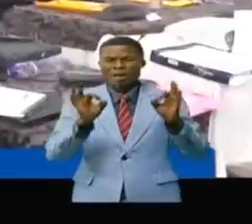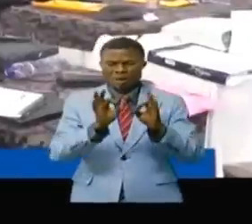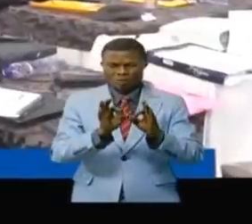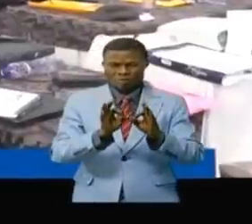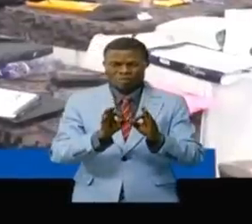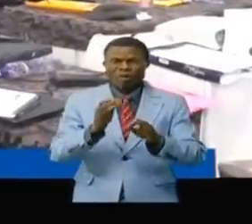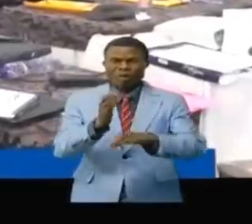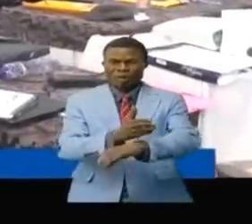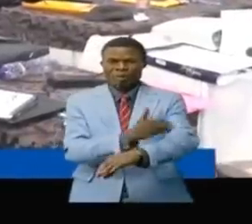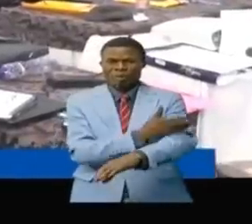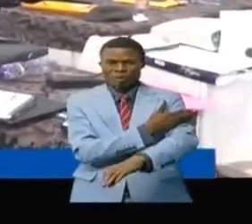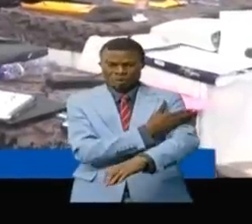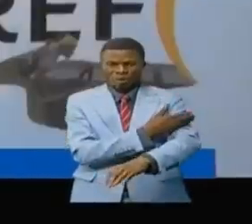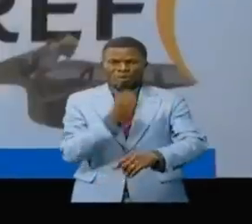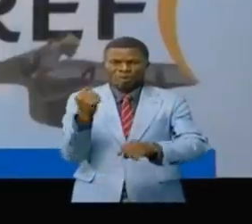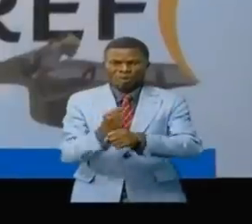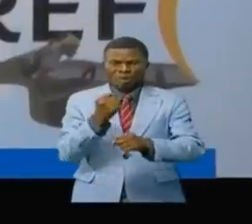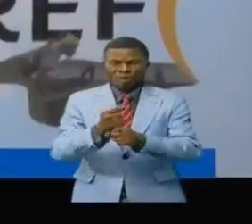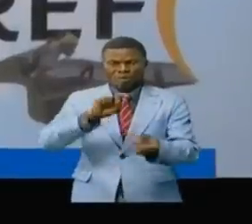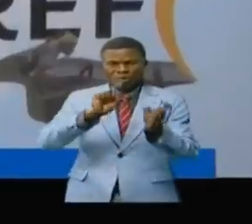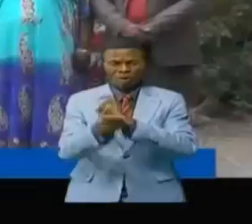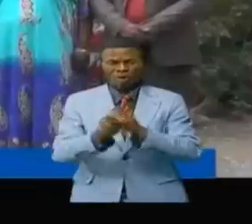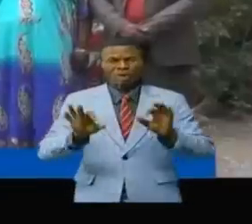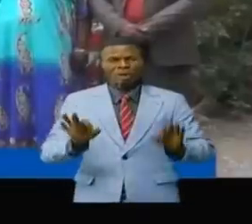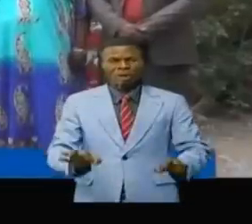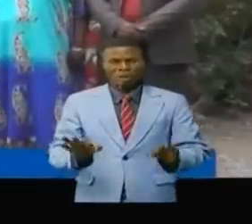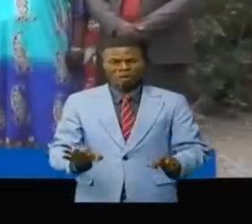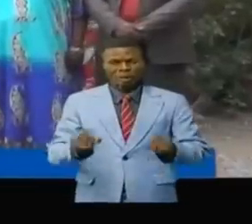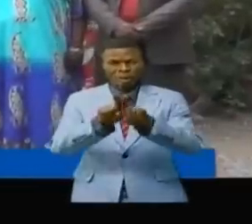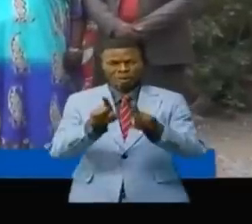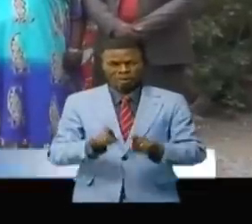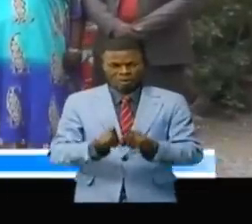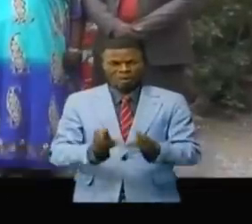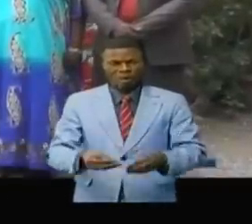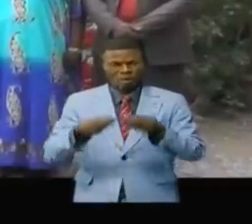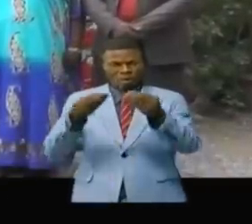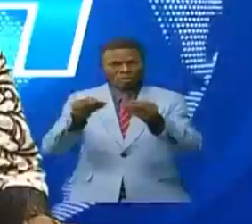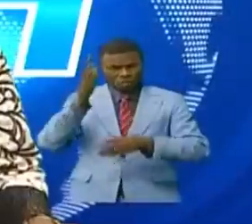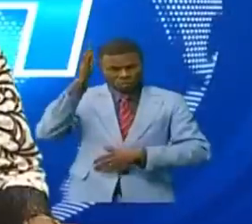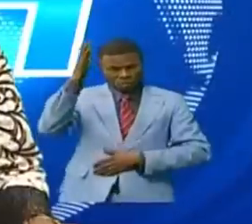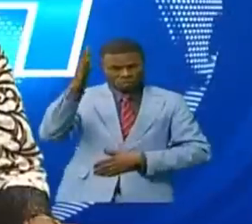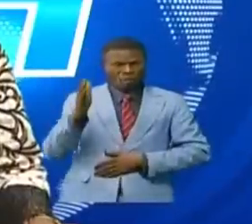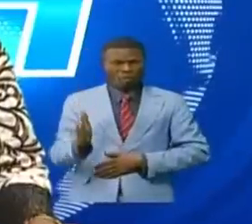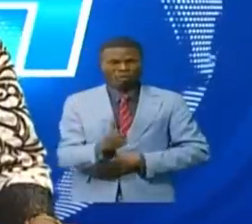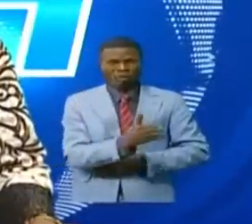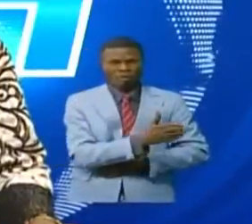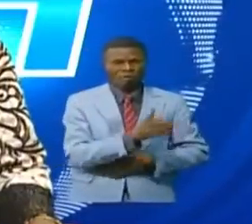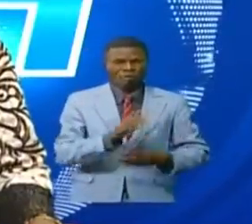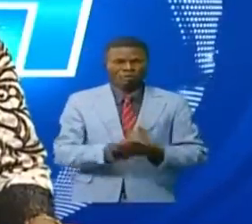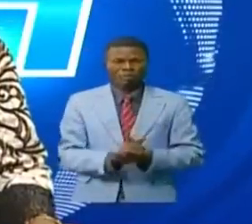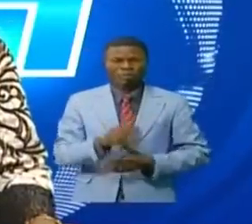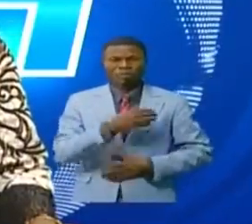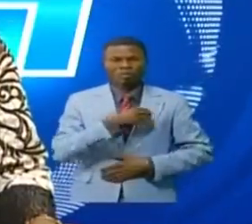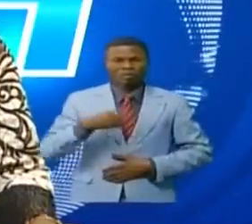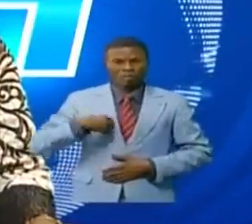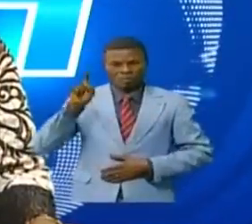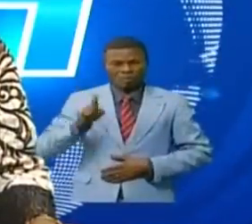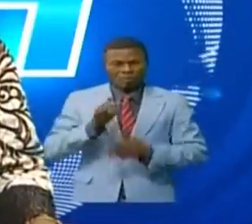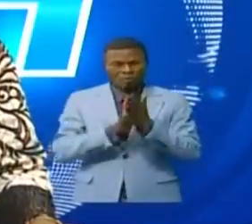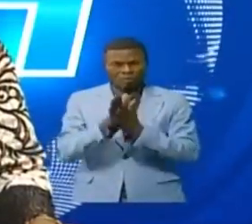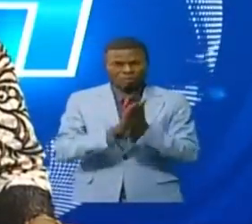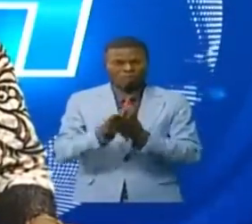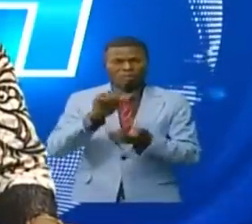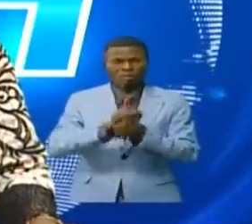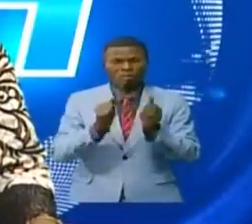l'état d'avancement du processus de la réforme foncière et ses livrables. La femme doit s'intéresser